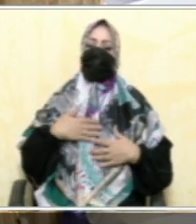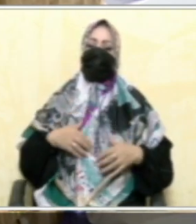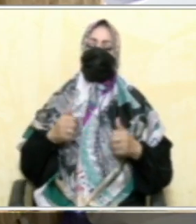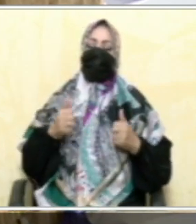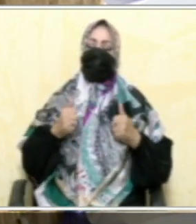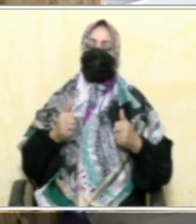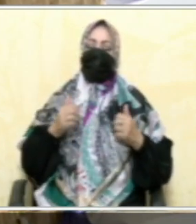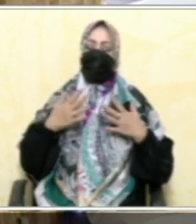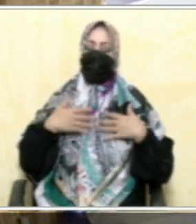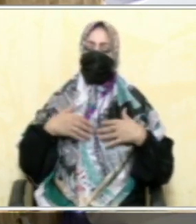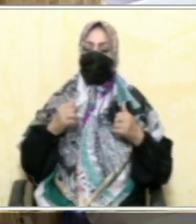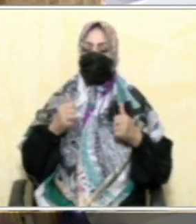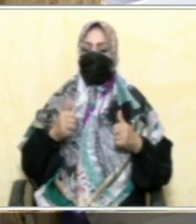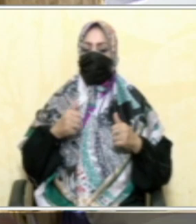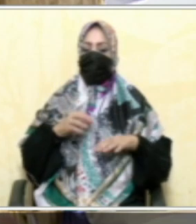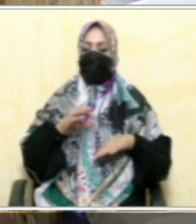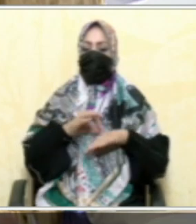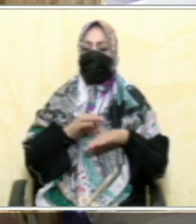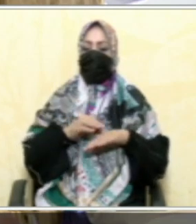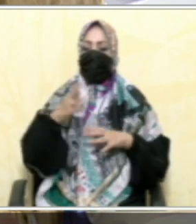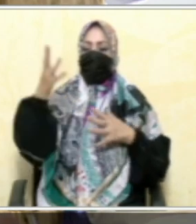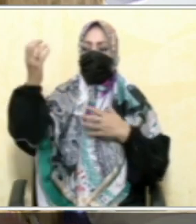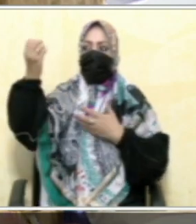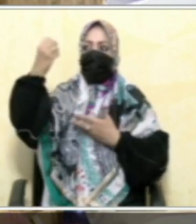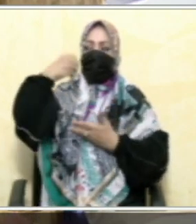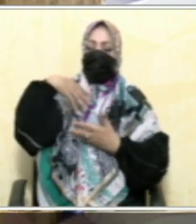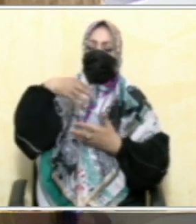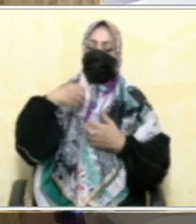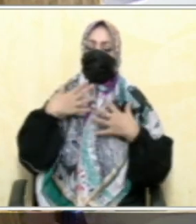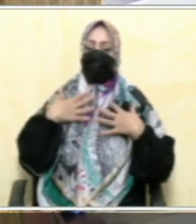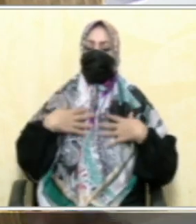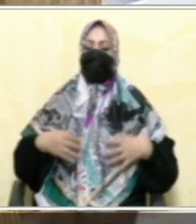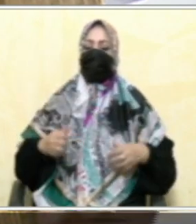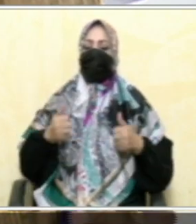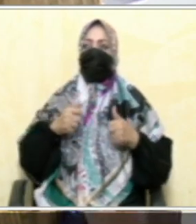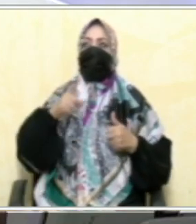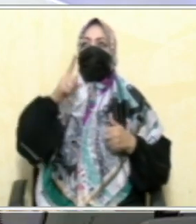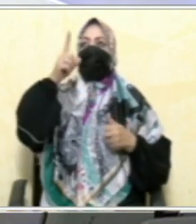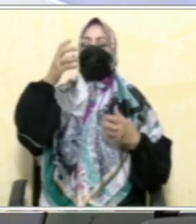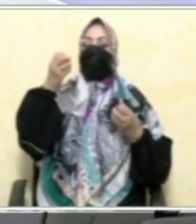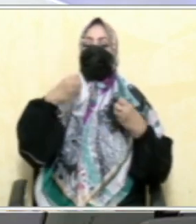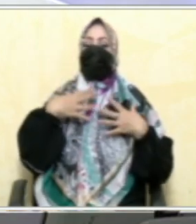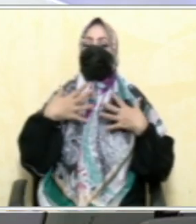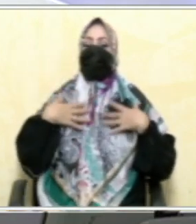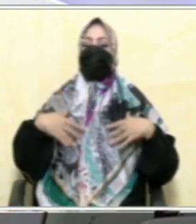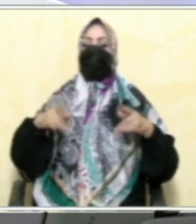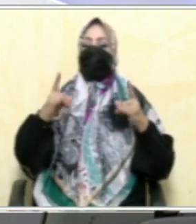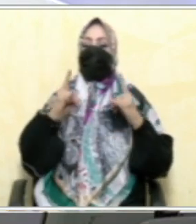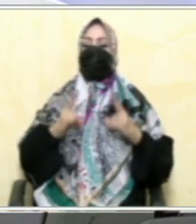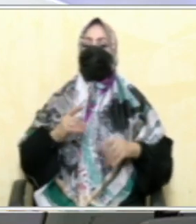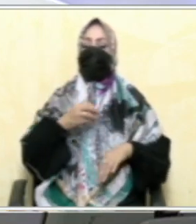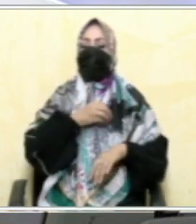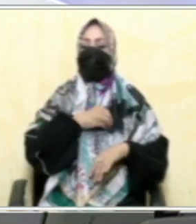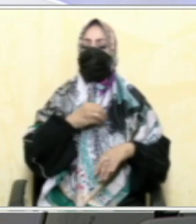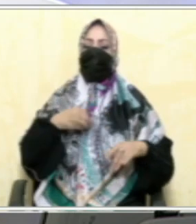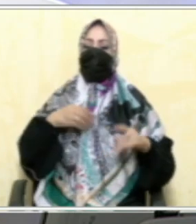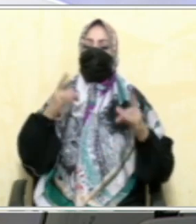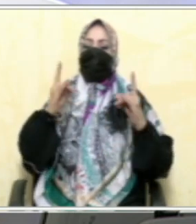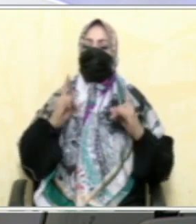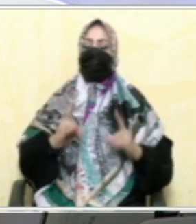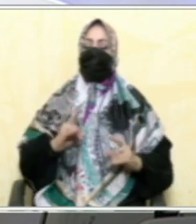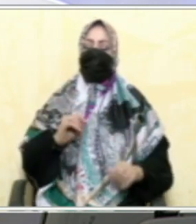والعافية، ويستطيع أن يقضي حاجته ويصل إلى دورة المياه وإلى